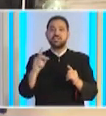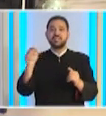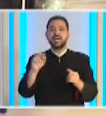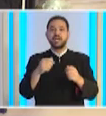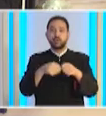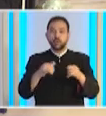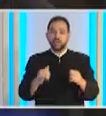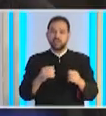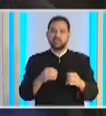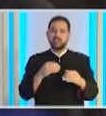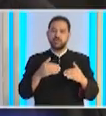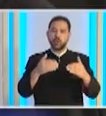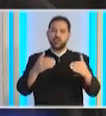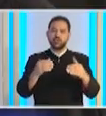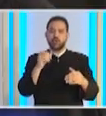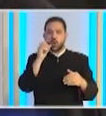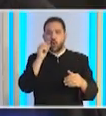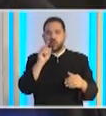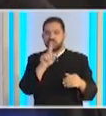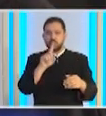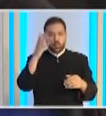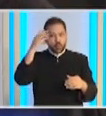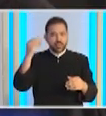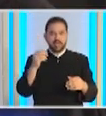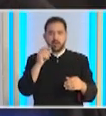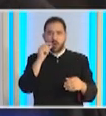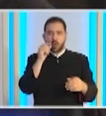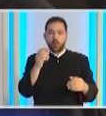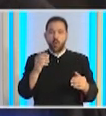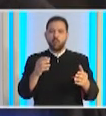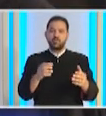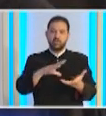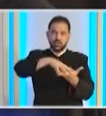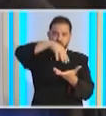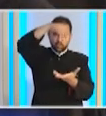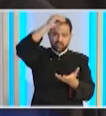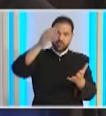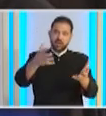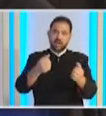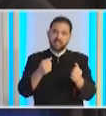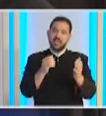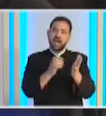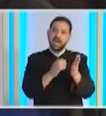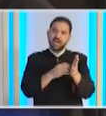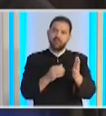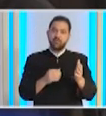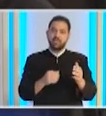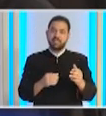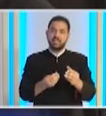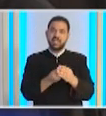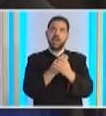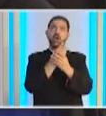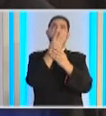în tot acest proces trebuie să înnoite omul că sufletul are și el nevoie de înnoire. Haina sufletului are nevoie